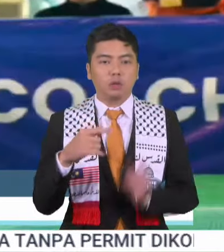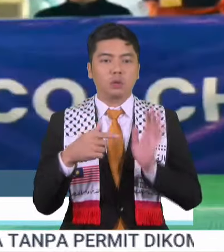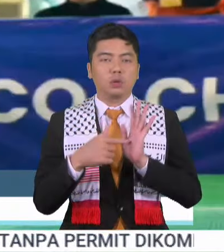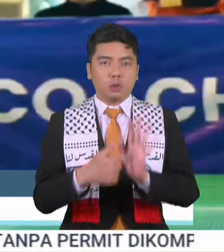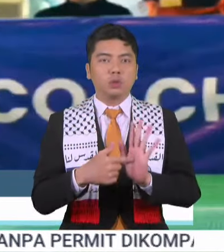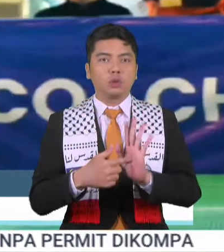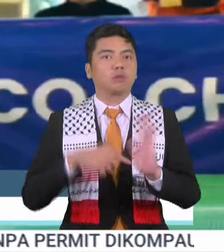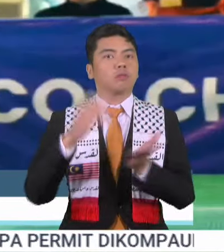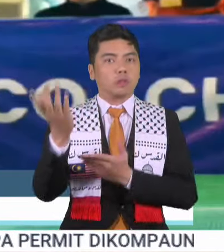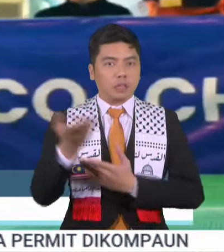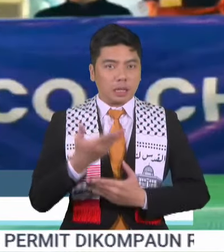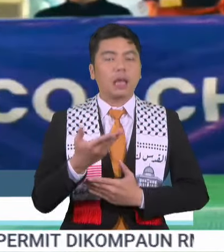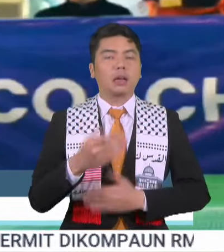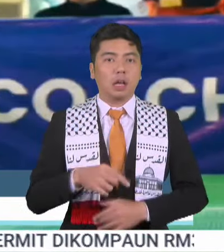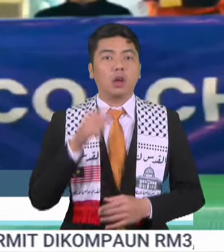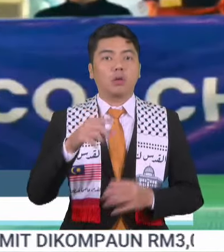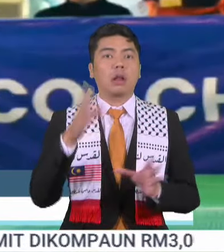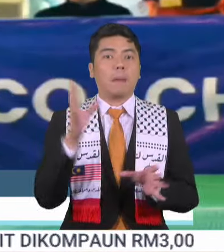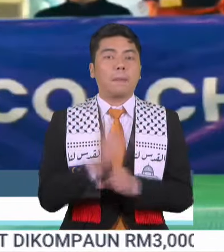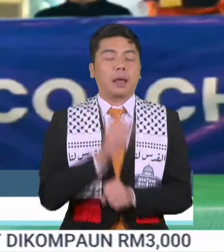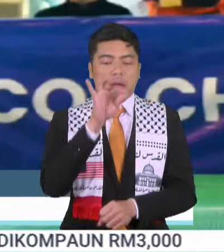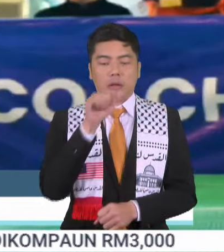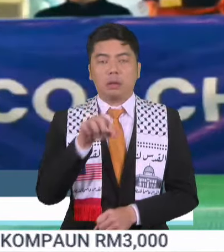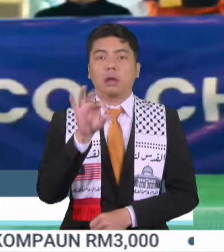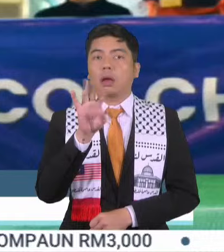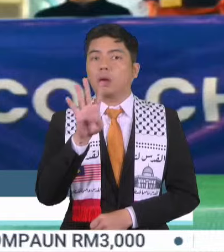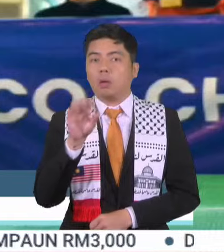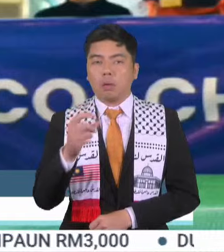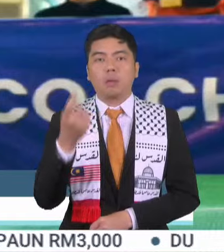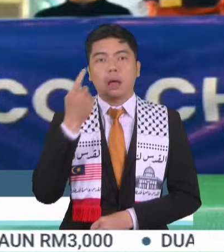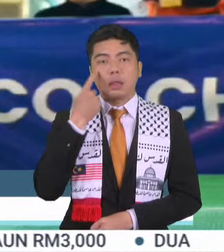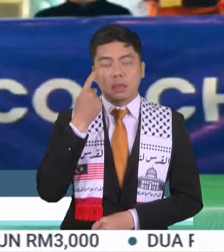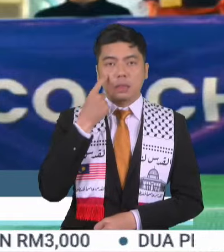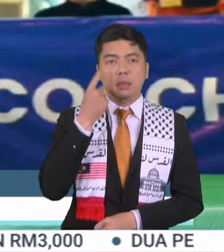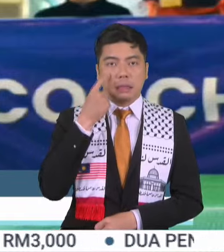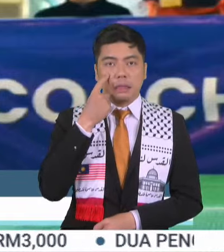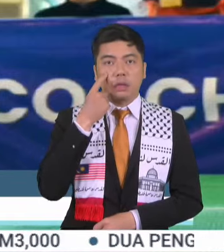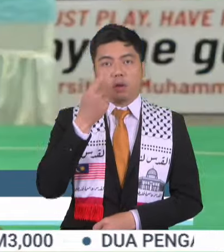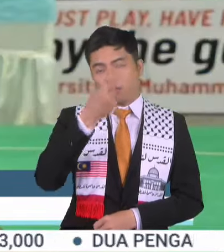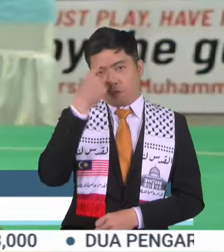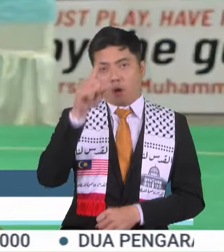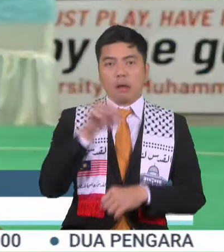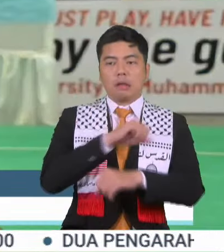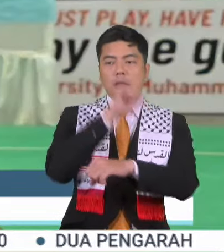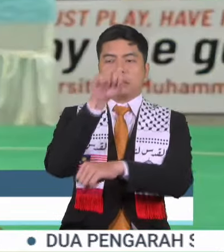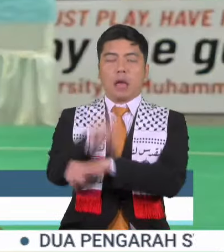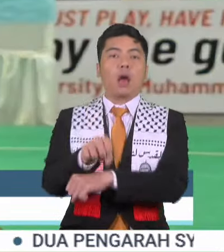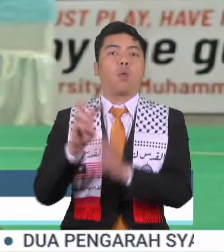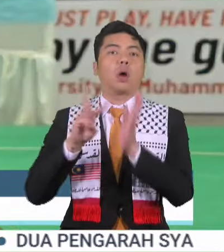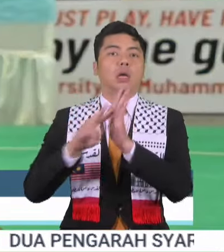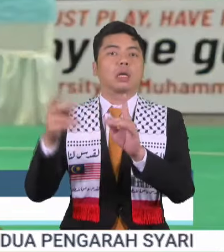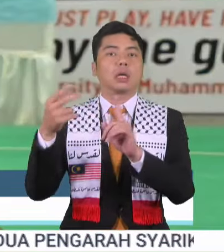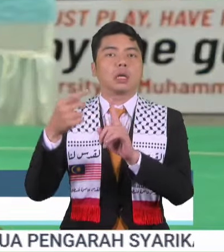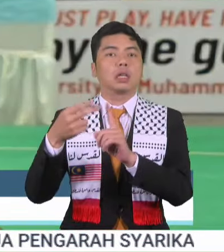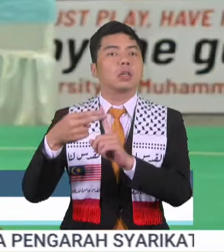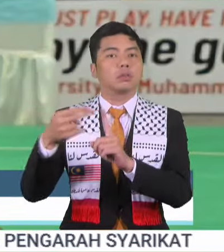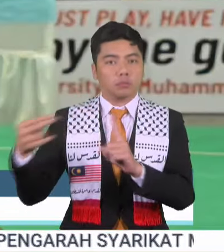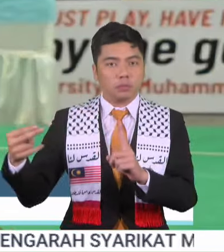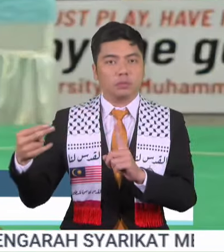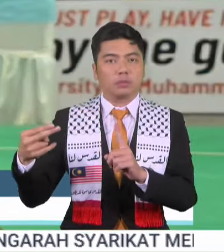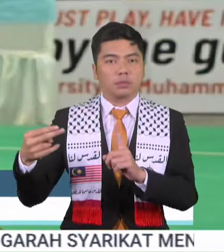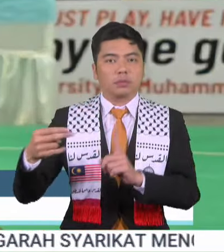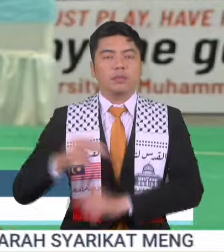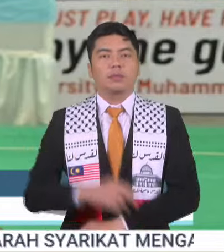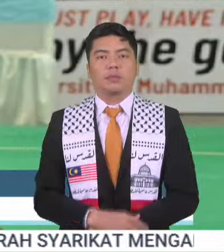ganda putra. Pasangan berkenaan memperoleh 9.940 mata untuk menewaskan lawan dari Indonesia Leonard Waroka